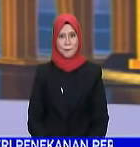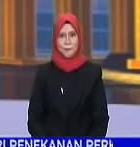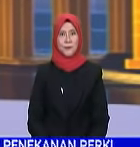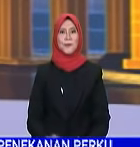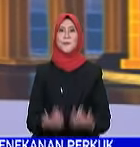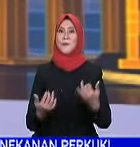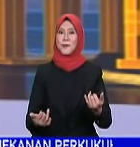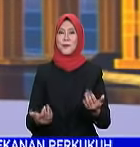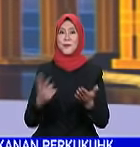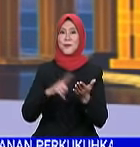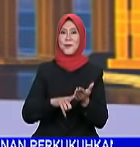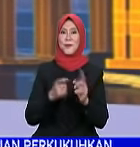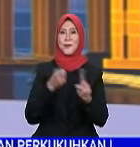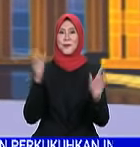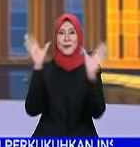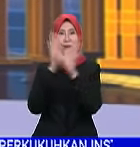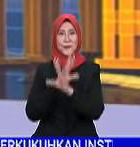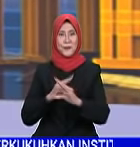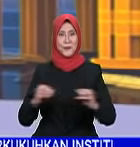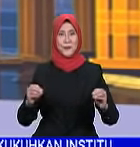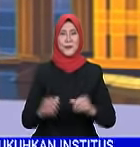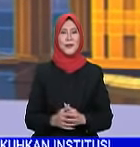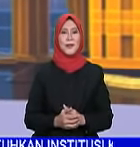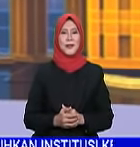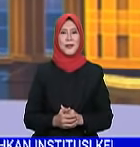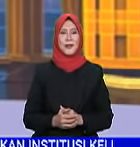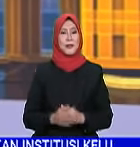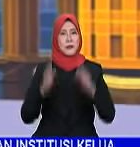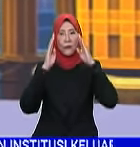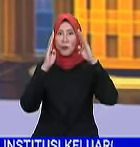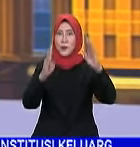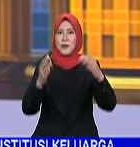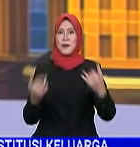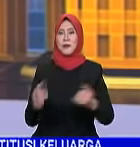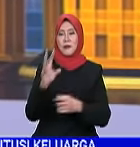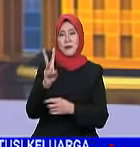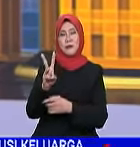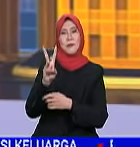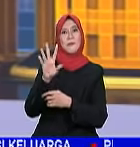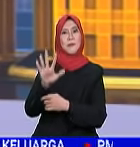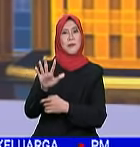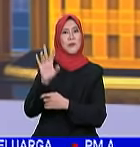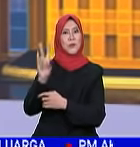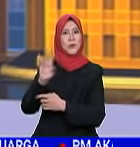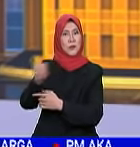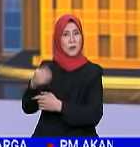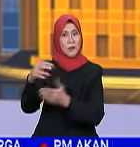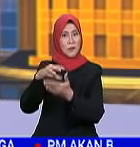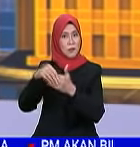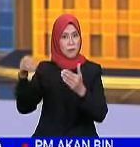saudara kita ke perkembangan dari Sarawak Bumi ke Nyalang. Antara tumpuan hari ini, sejumlah RM657 juta